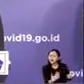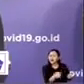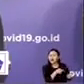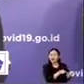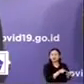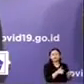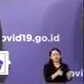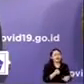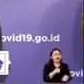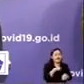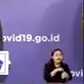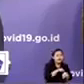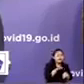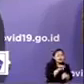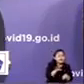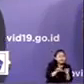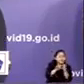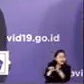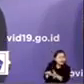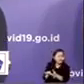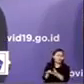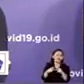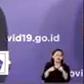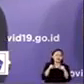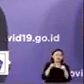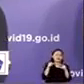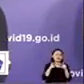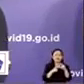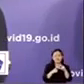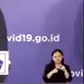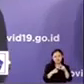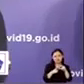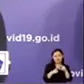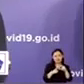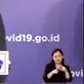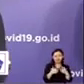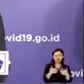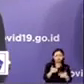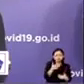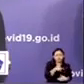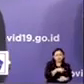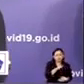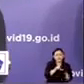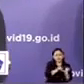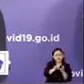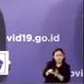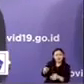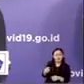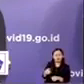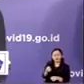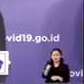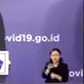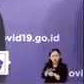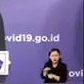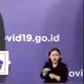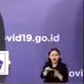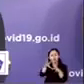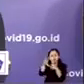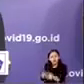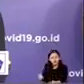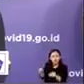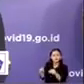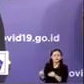efek sebagai antiviral dari salesgo dengan penanganan covid 19 yang berbasis dari virus yang